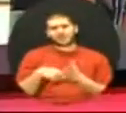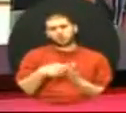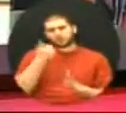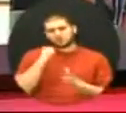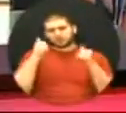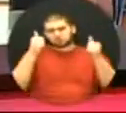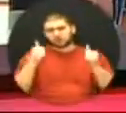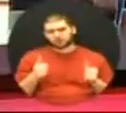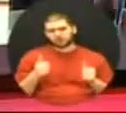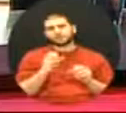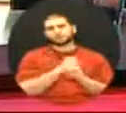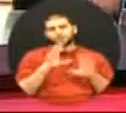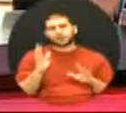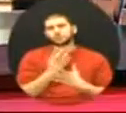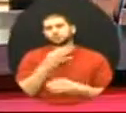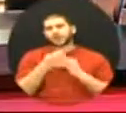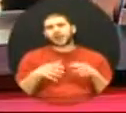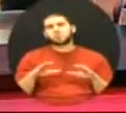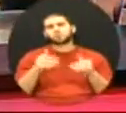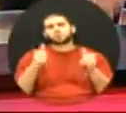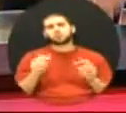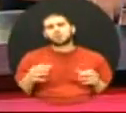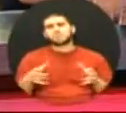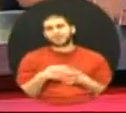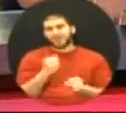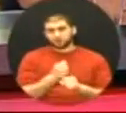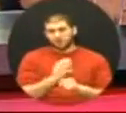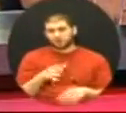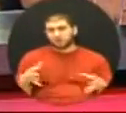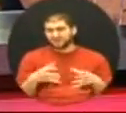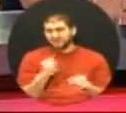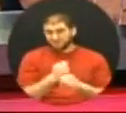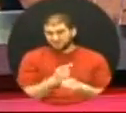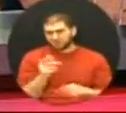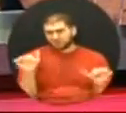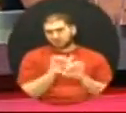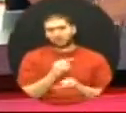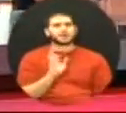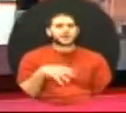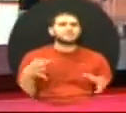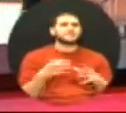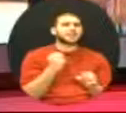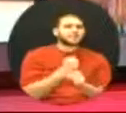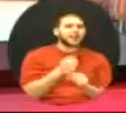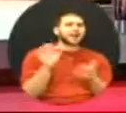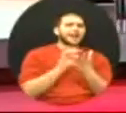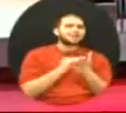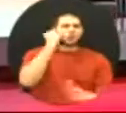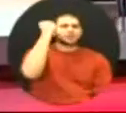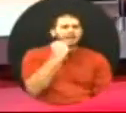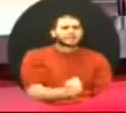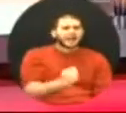את המודעות והעלינו אותם באופן שונה. לא, אני שאלתי על המודעה גם של מפלגת העבודה, שאפילו מפלגת העבודה לא כתבה. זה גם נכון, שגם במפלגת העבודה לא כתבו נרצח,